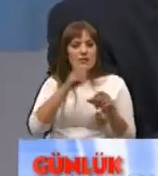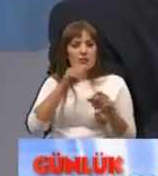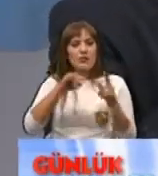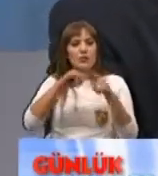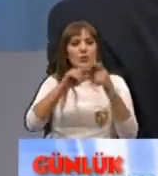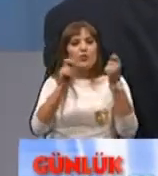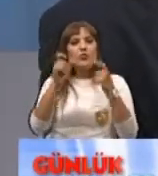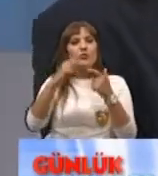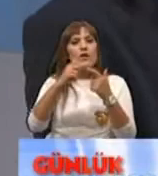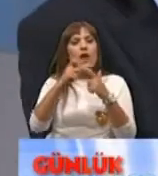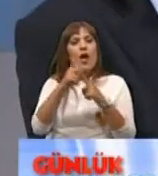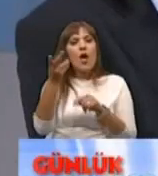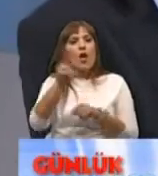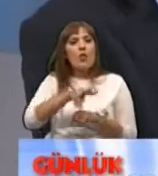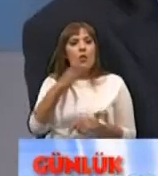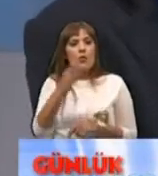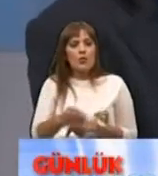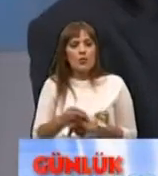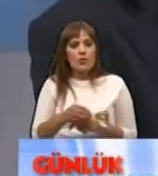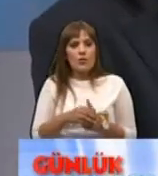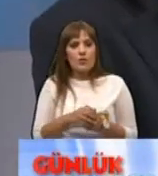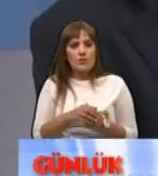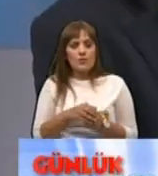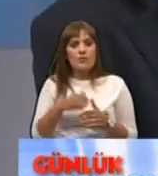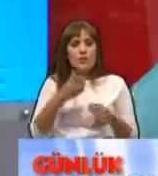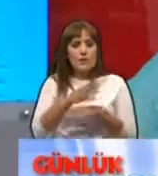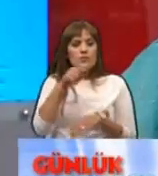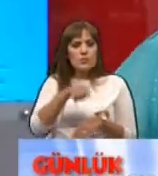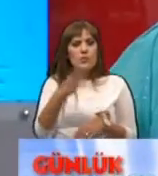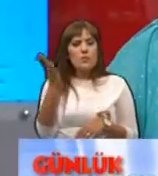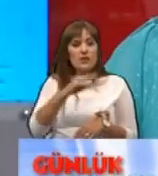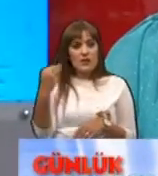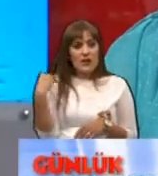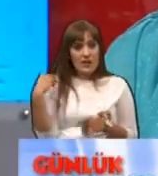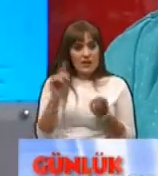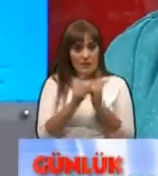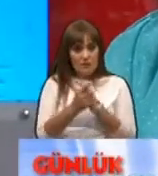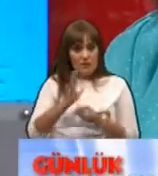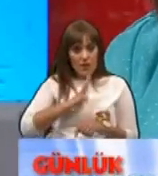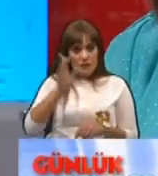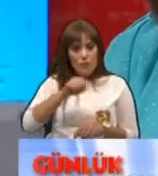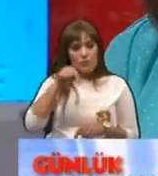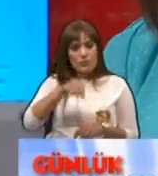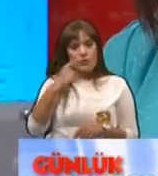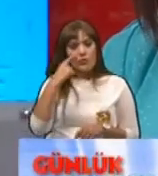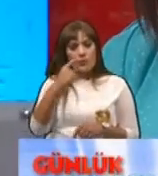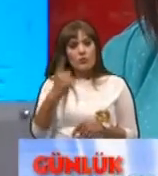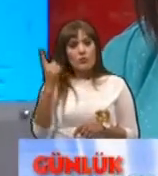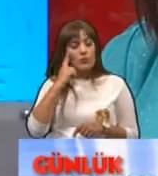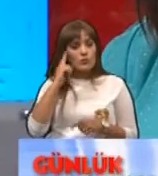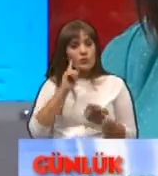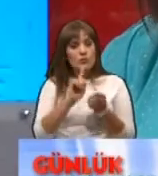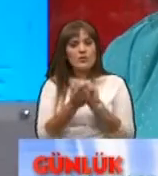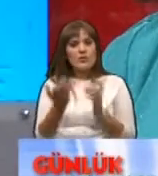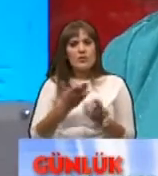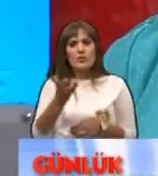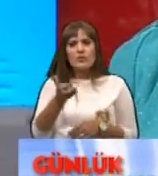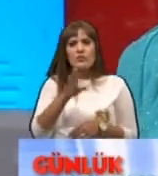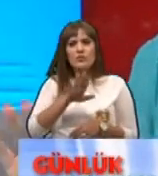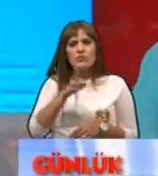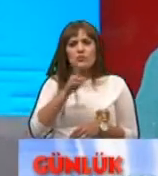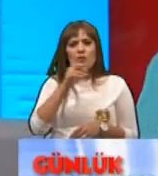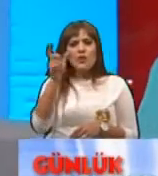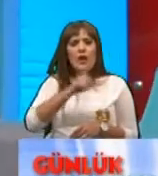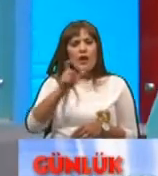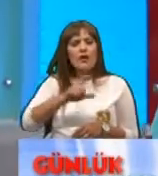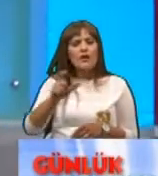hücrenin ölümüne neden oluyor. Aslında şeyi bu. Başka yenilikler var mıdır? Sizden burada gördük, duyduğumuz şeyler de aslında bunlar. Sonra